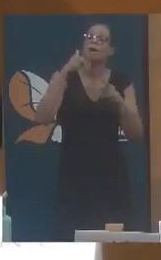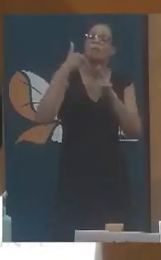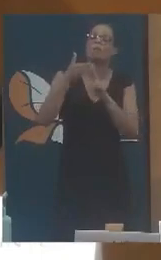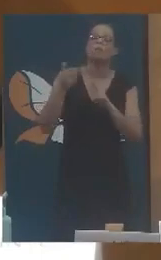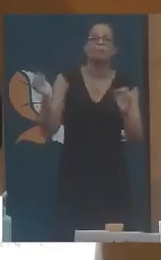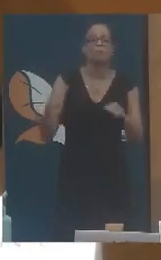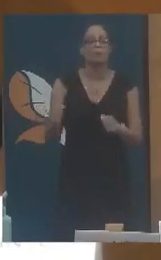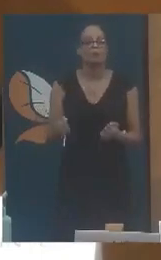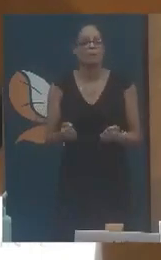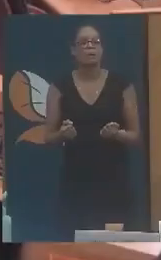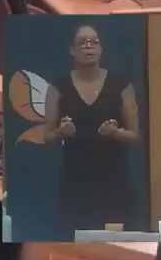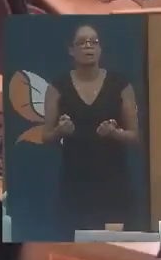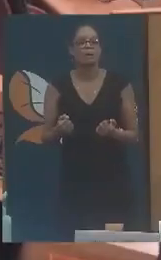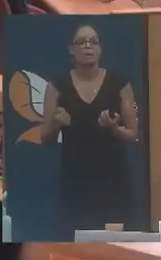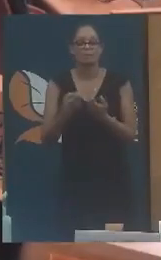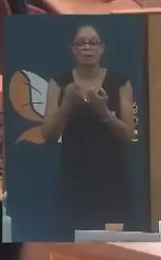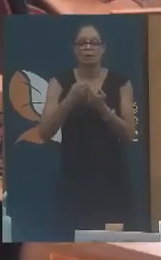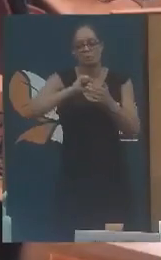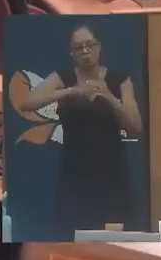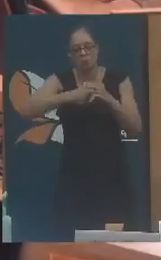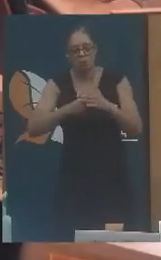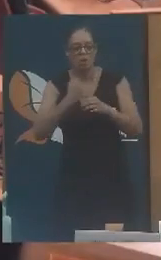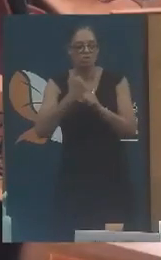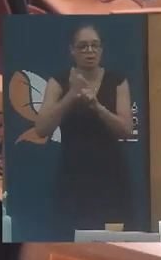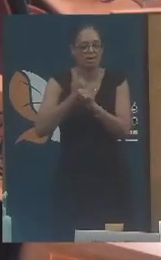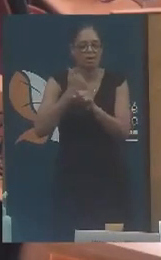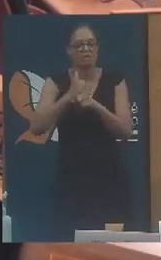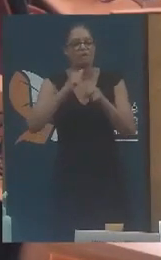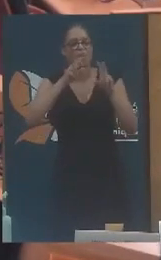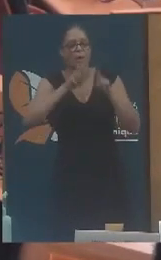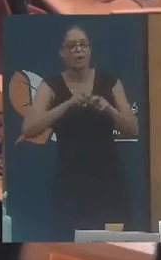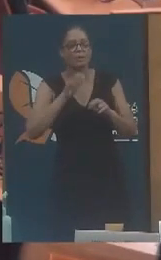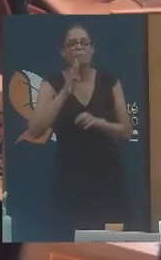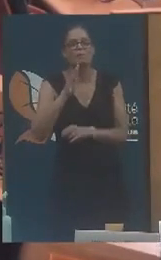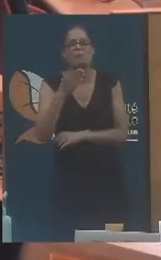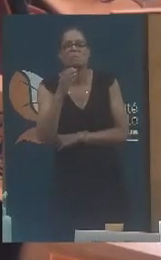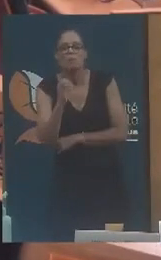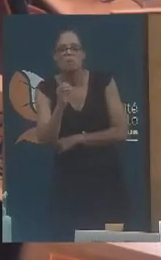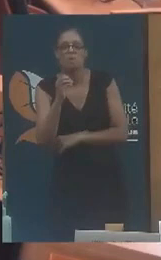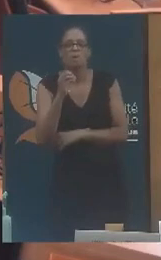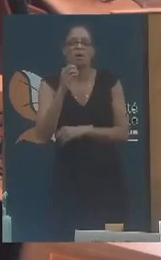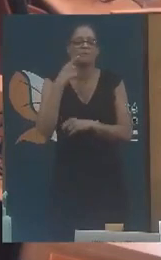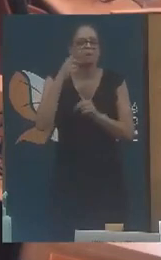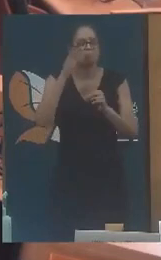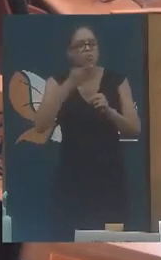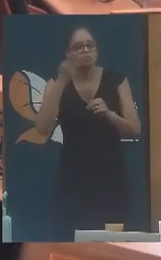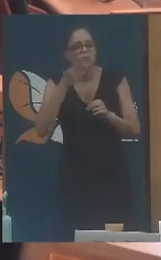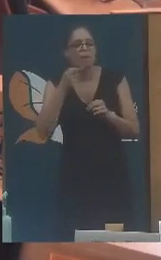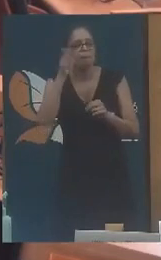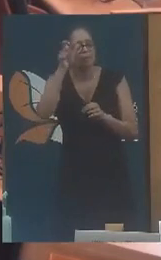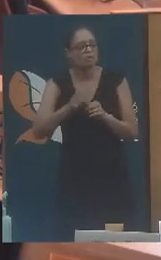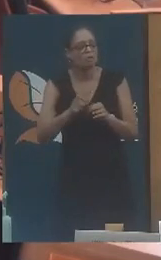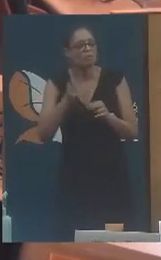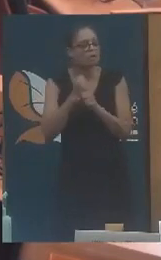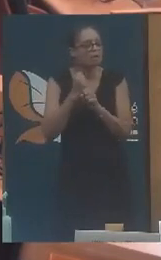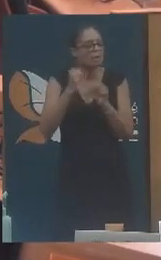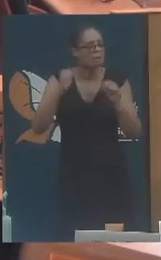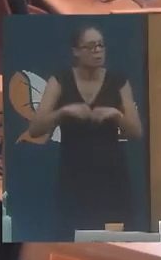main-d'œuvre. Vous savez que le Pôle emploi, chaque année, fait une enquête BMO, besoins en main-d'œuvre, et il nous signale les métiers en